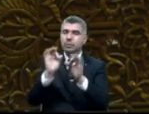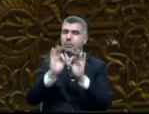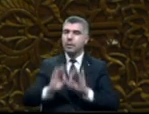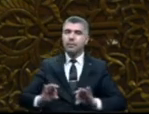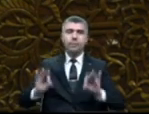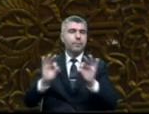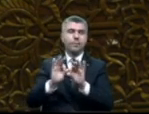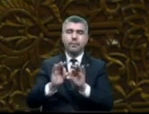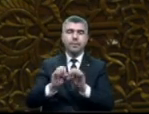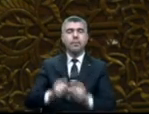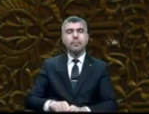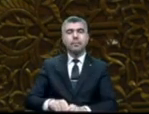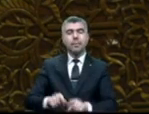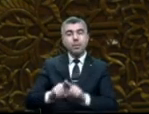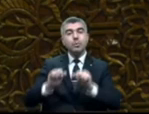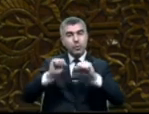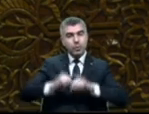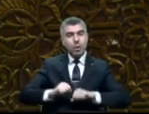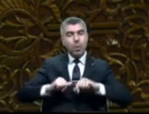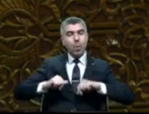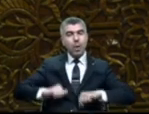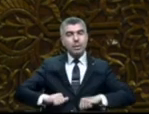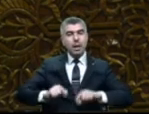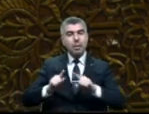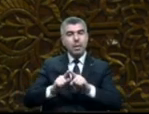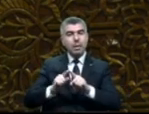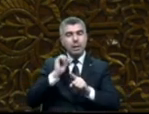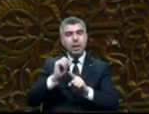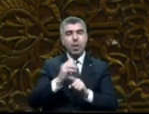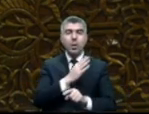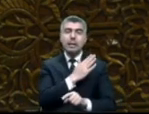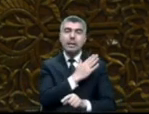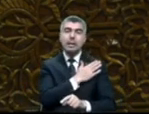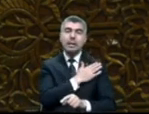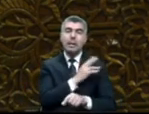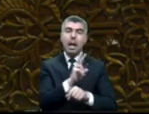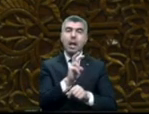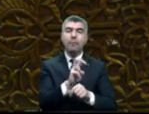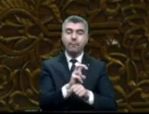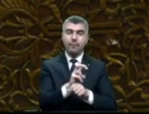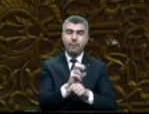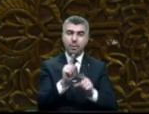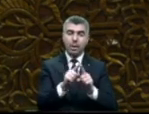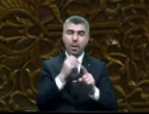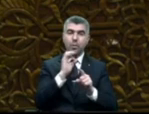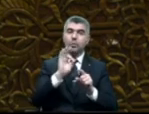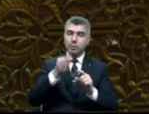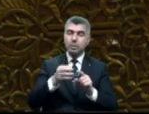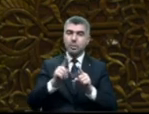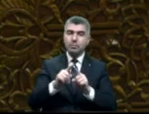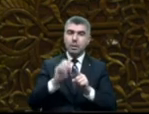المنتوج وسيكون ضعيفا. فهل ستتدخل الوزارة لإعادة جدولة الديون للفلاحين؟ نعم، بتوجيهة ملكية